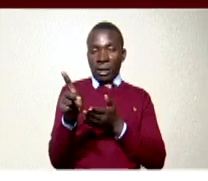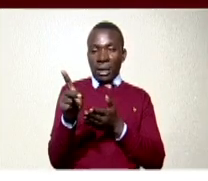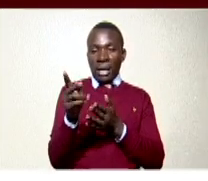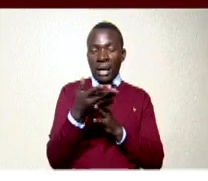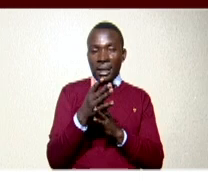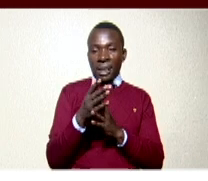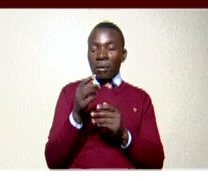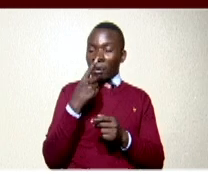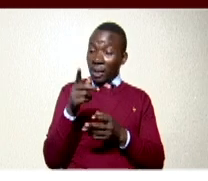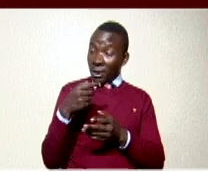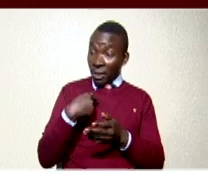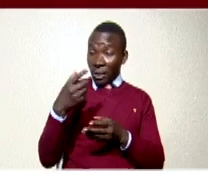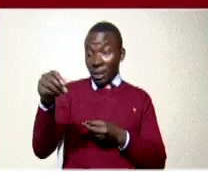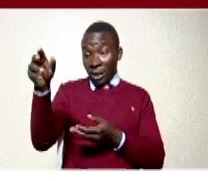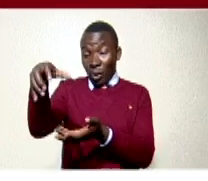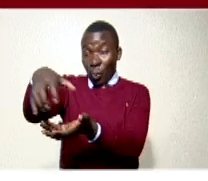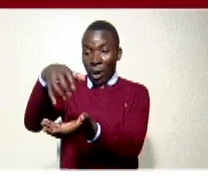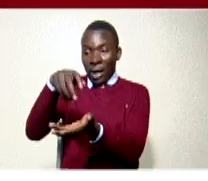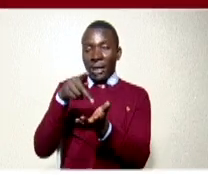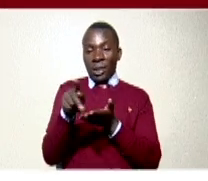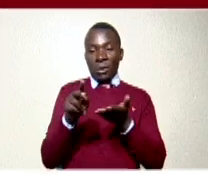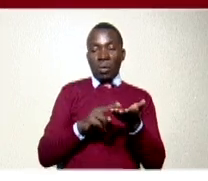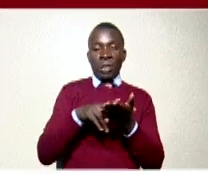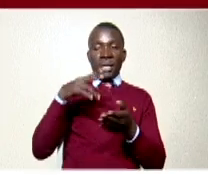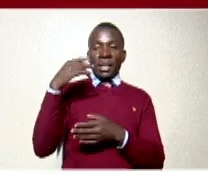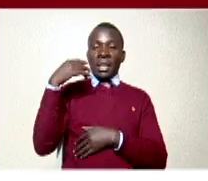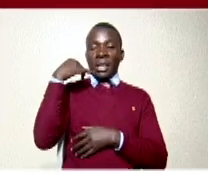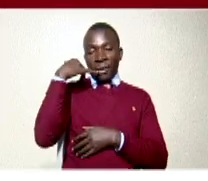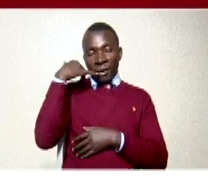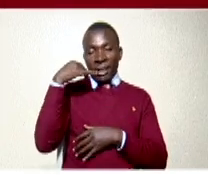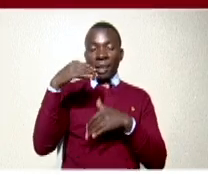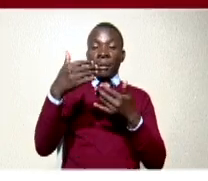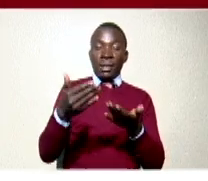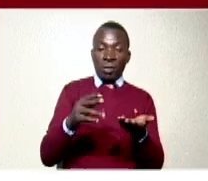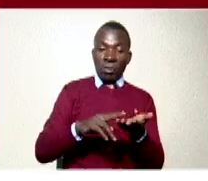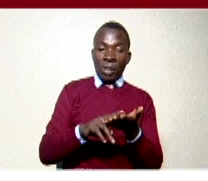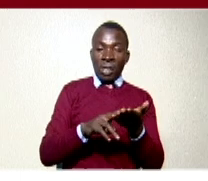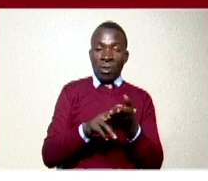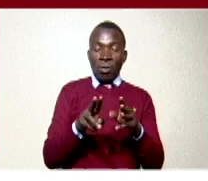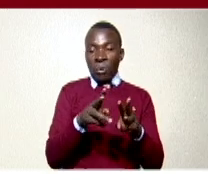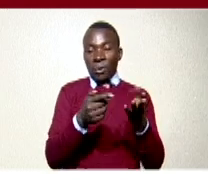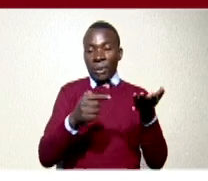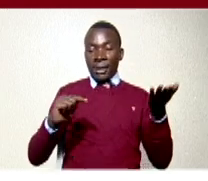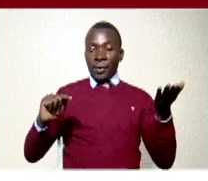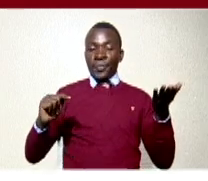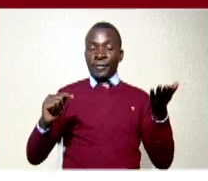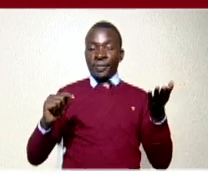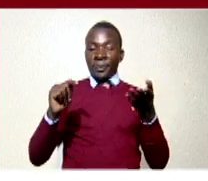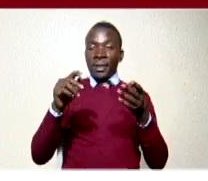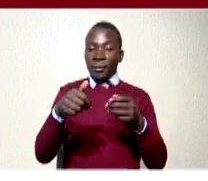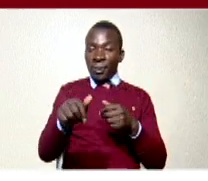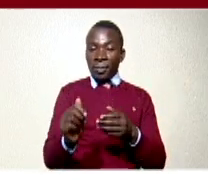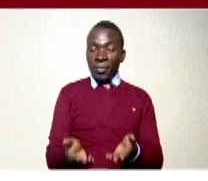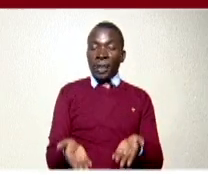ngo ngiye guhaha nishyuye nkoresheje telefone cyangwa se nkoresheje nyine ubwo buryo bw'ikoranabuhanga, ibi